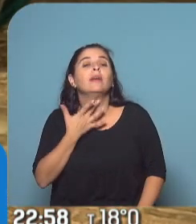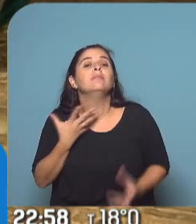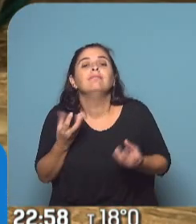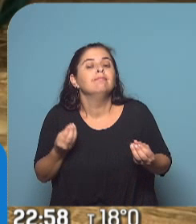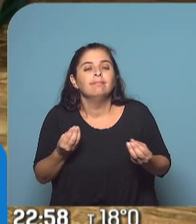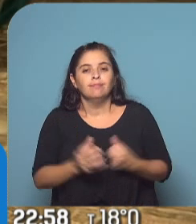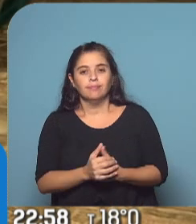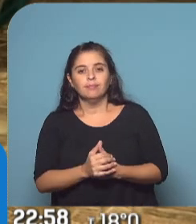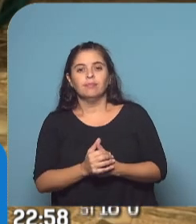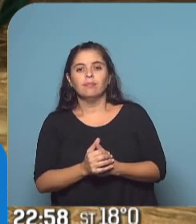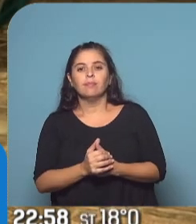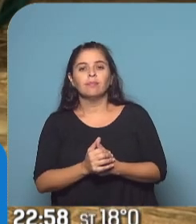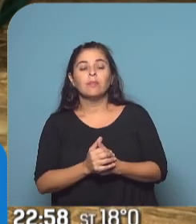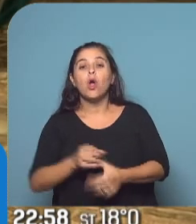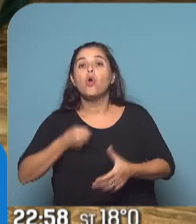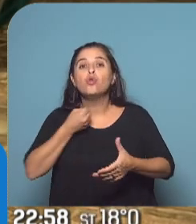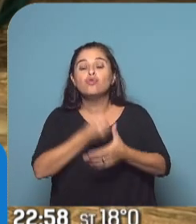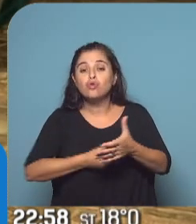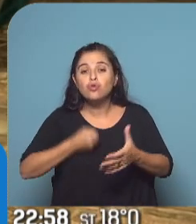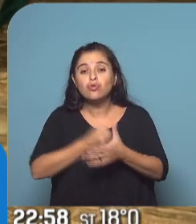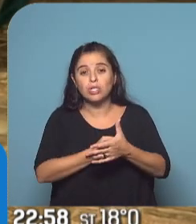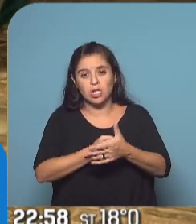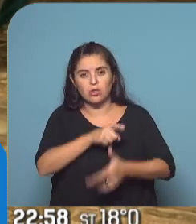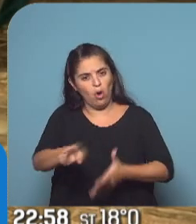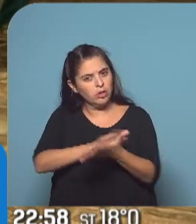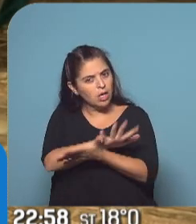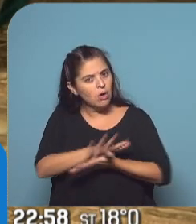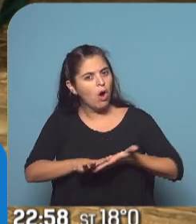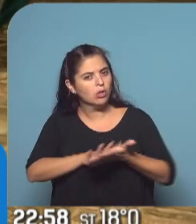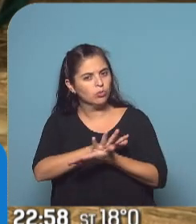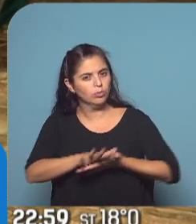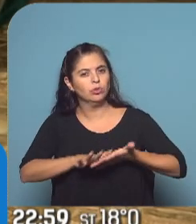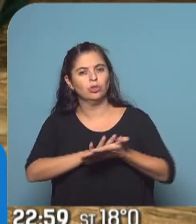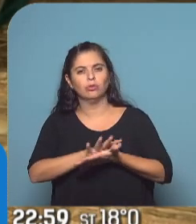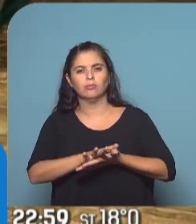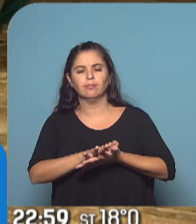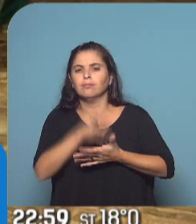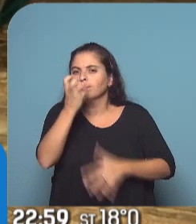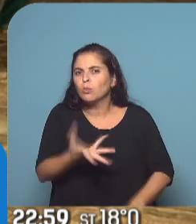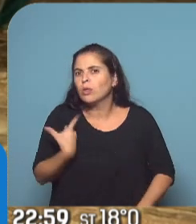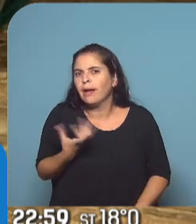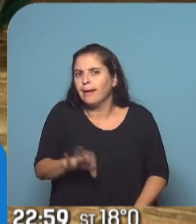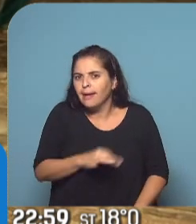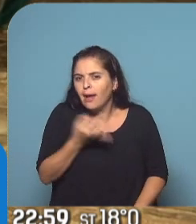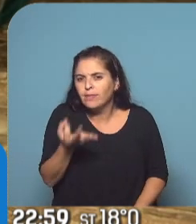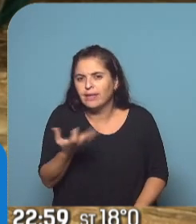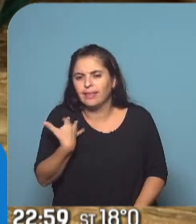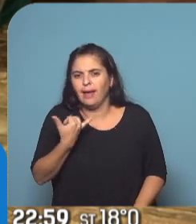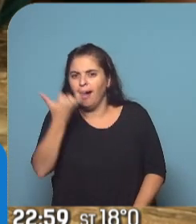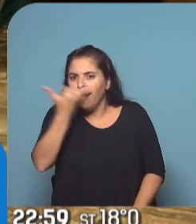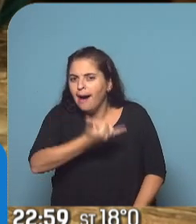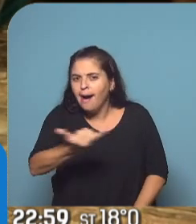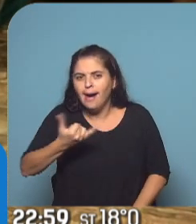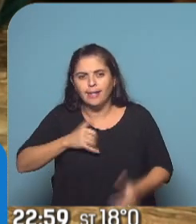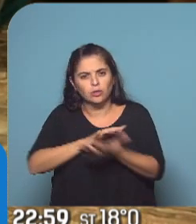конечно, я думаю, борьба с коррупцией. Она просто проникла во все сферы